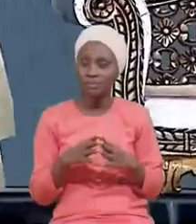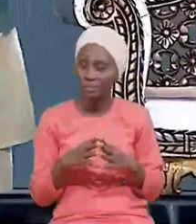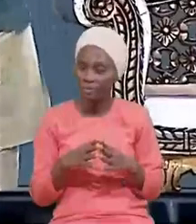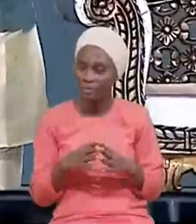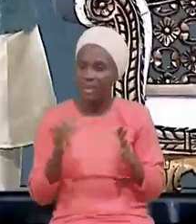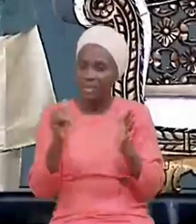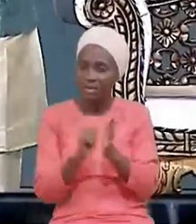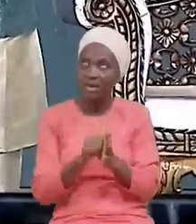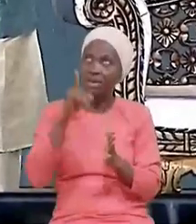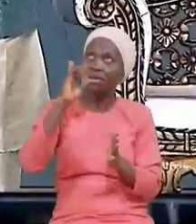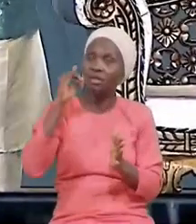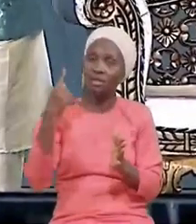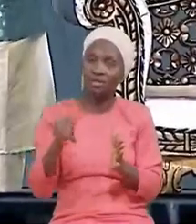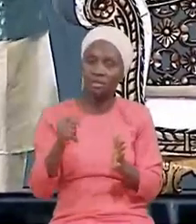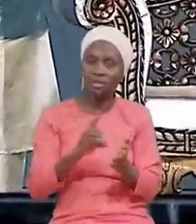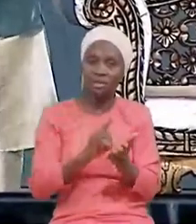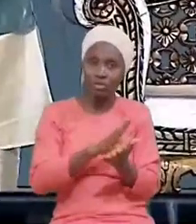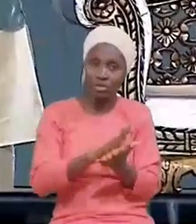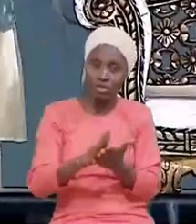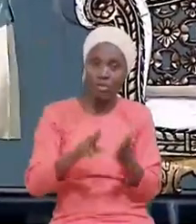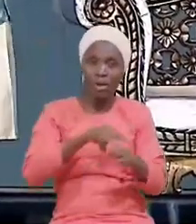le libérateur surnaturel,